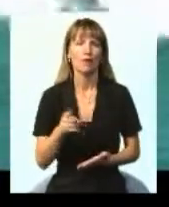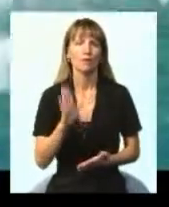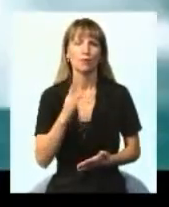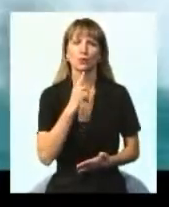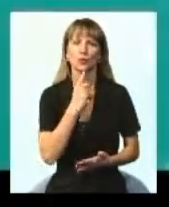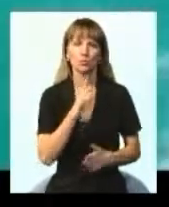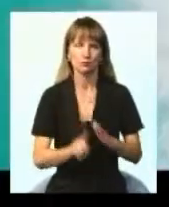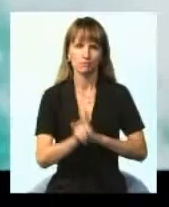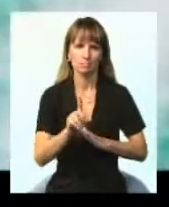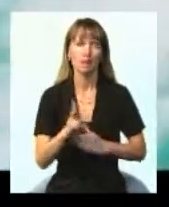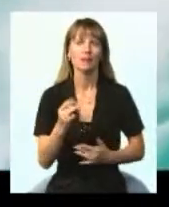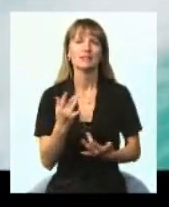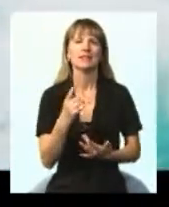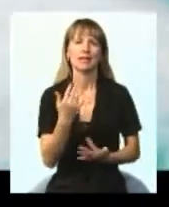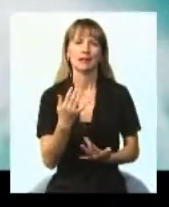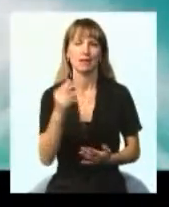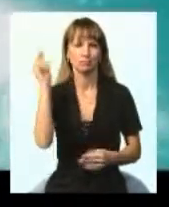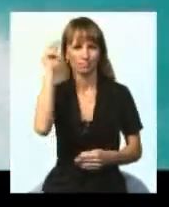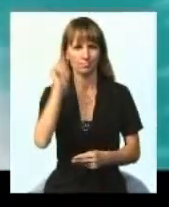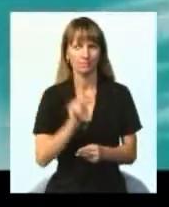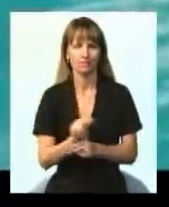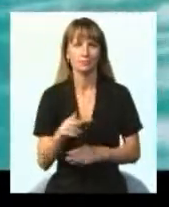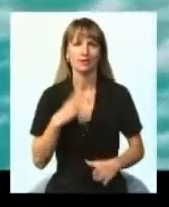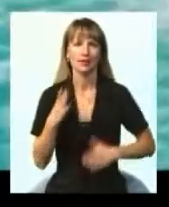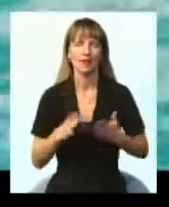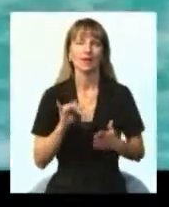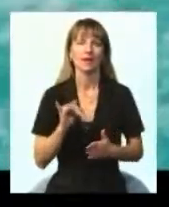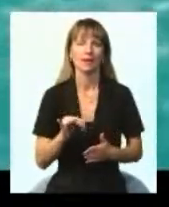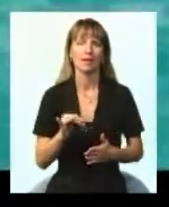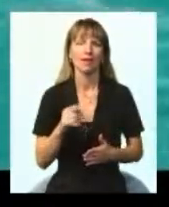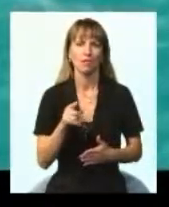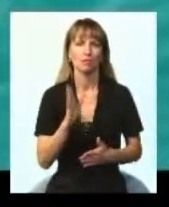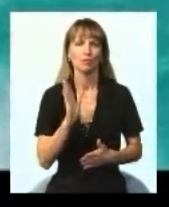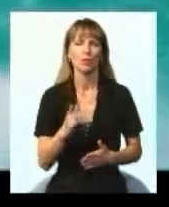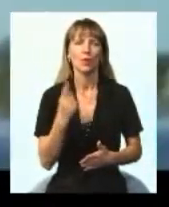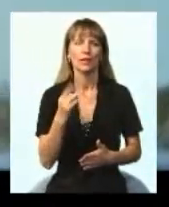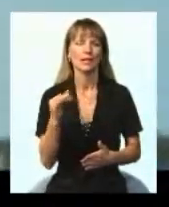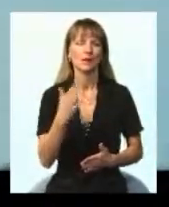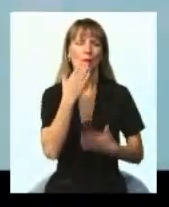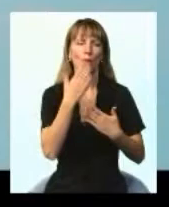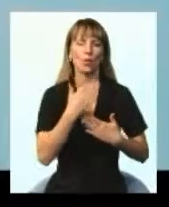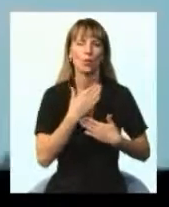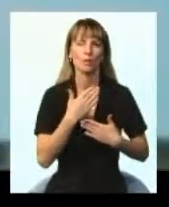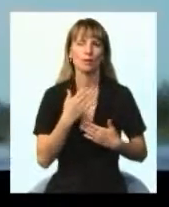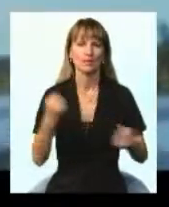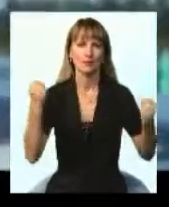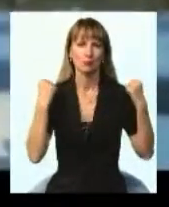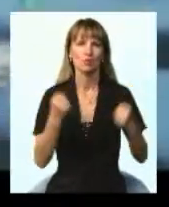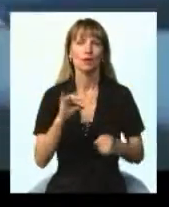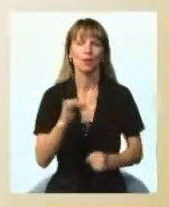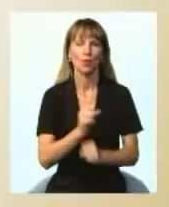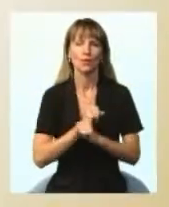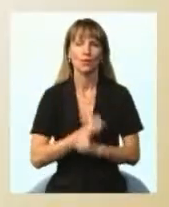на дошці, але за кілька занять з інструктором вейкбординг стане одним із улюблених екстремальних видів спорту та